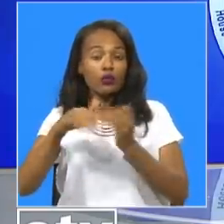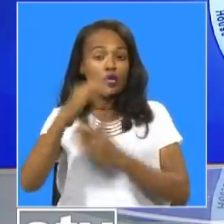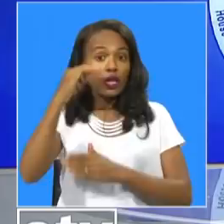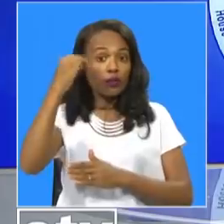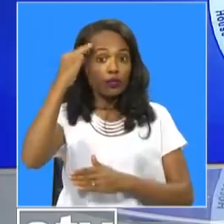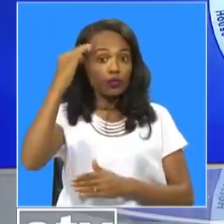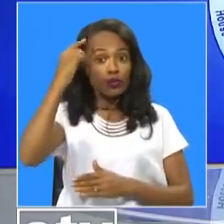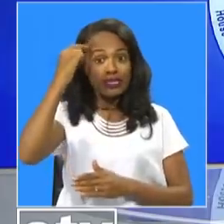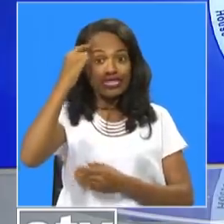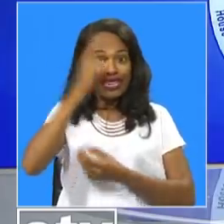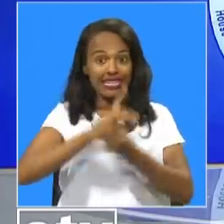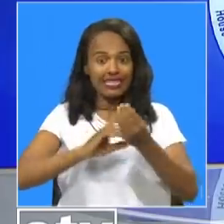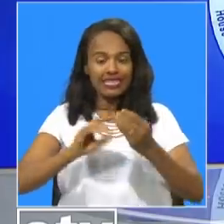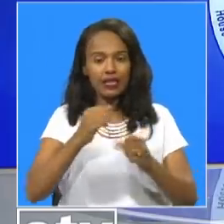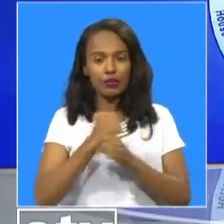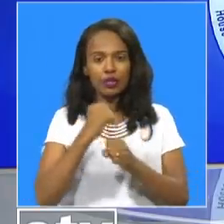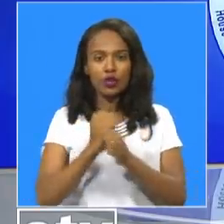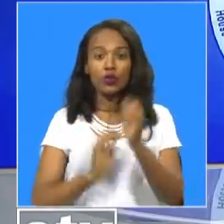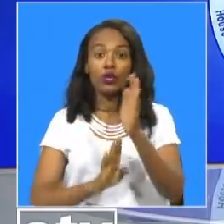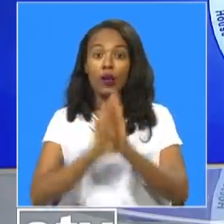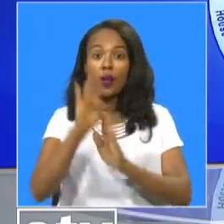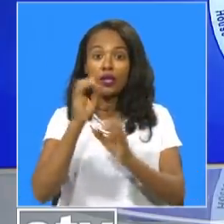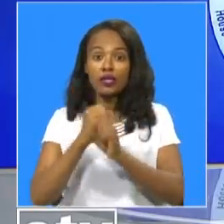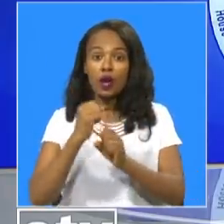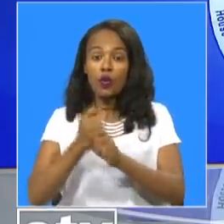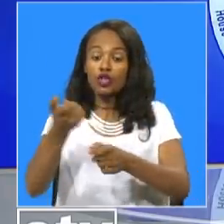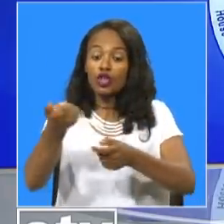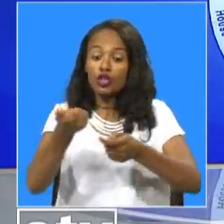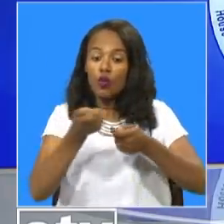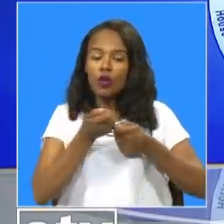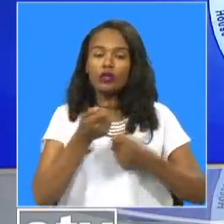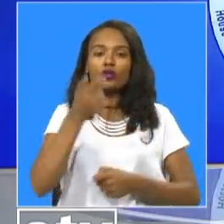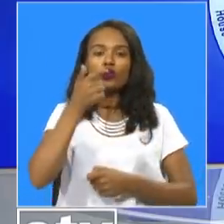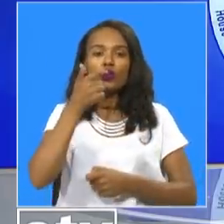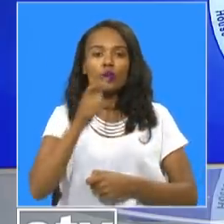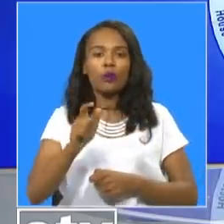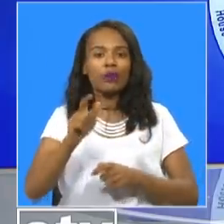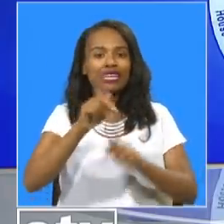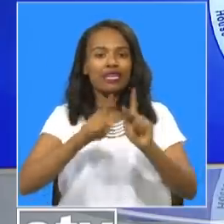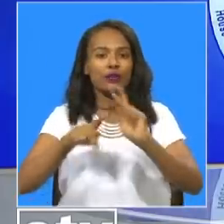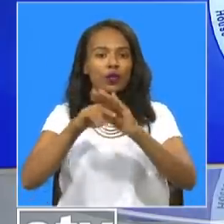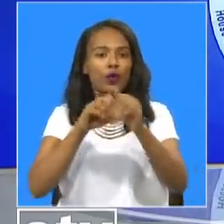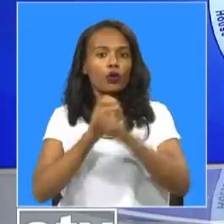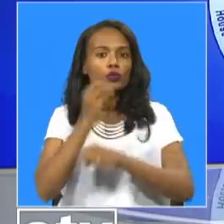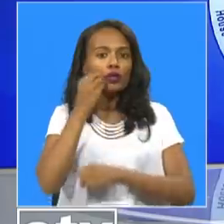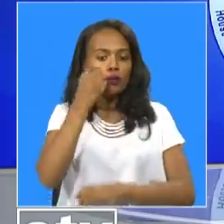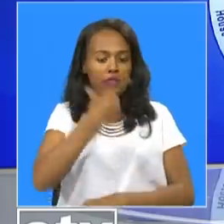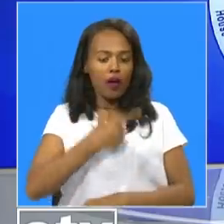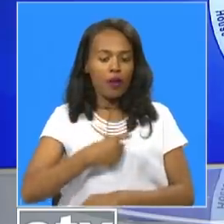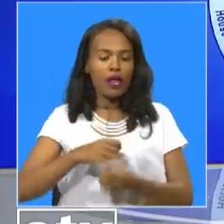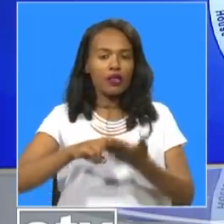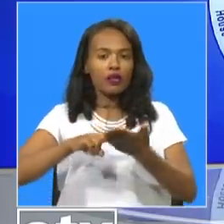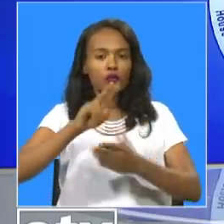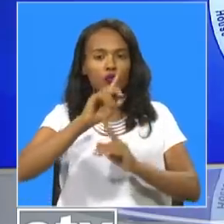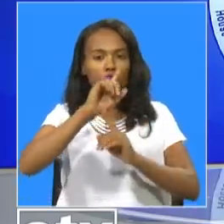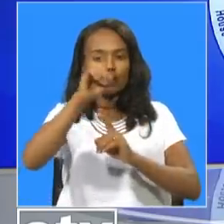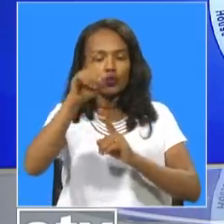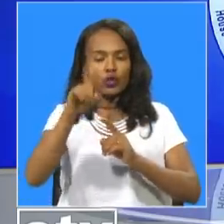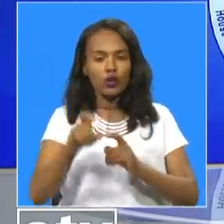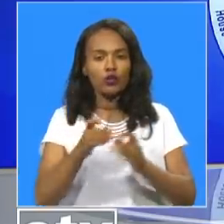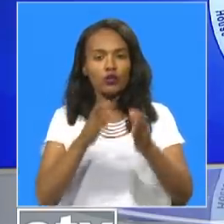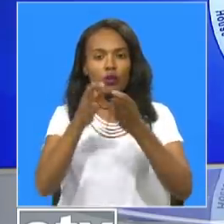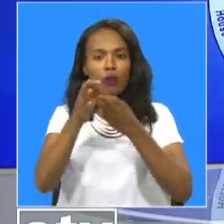ሚኒስትሩ በትግራይ ክልል የሚሰሩ የልማት ስራዎች እየተጓተቱ ነው በሚል ከህዝብ ተወካዮች ምክር ቤት አባላት ለተነሱላቸው